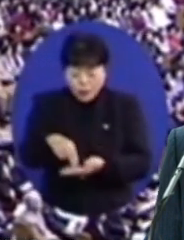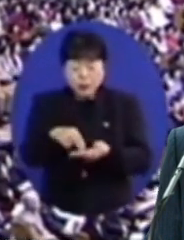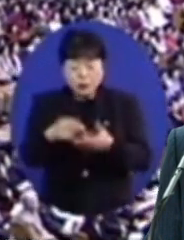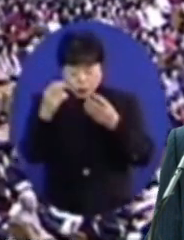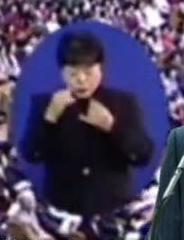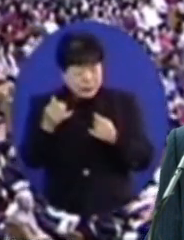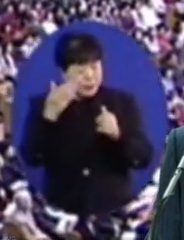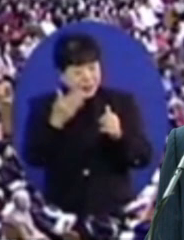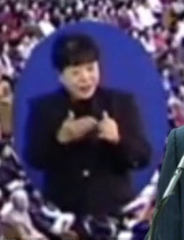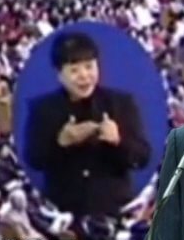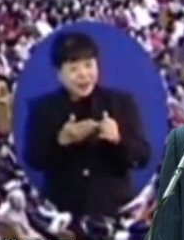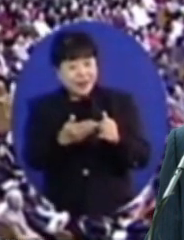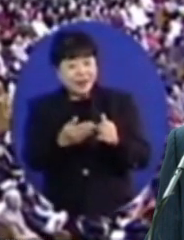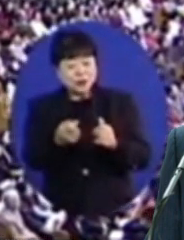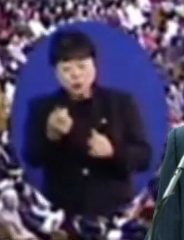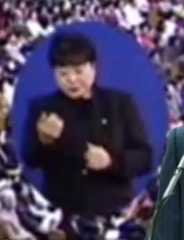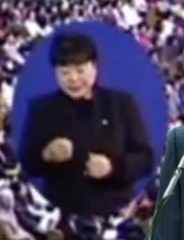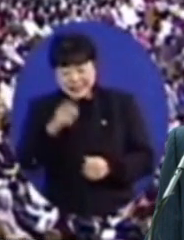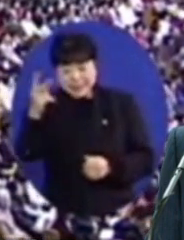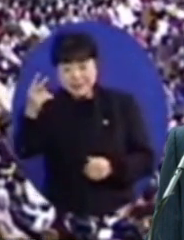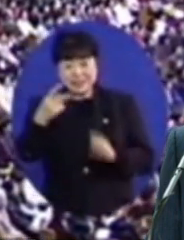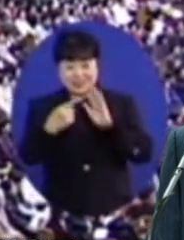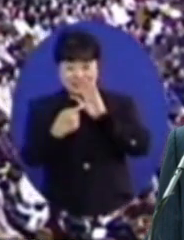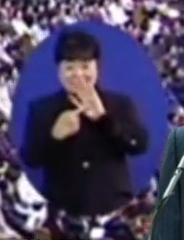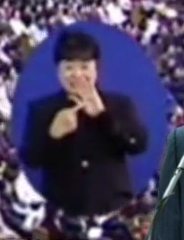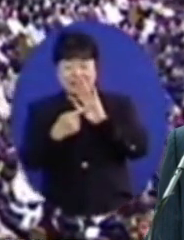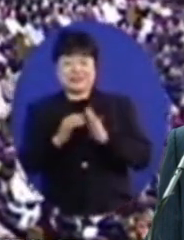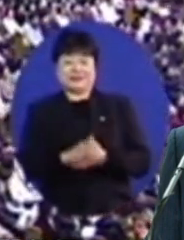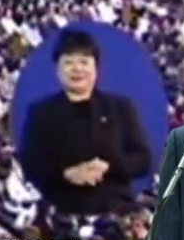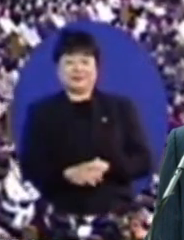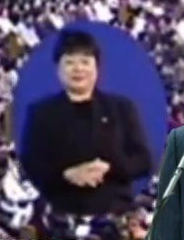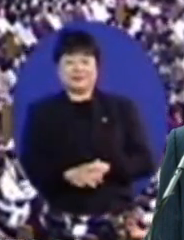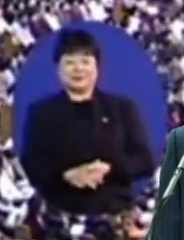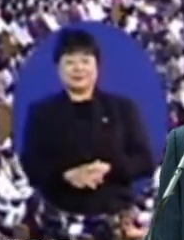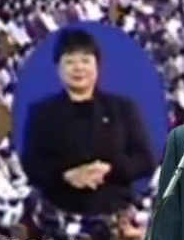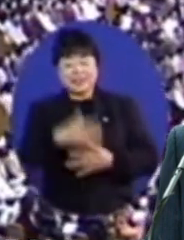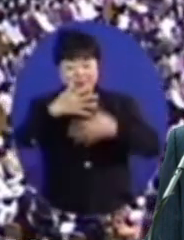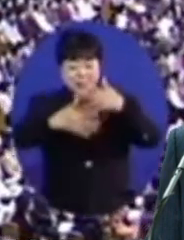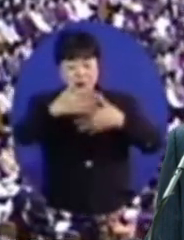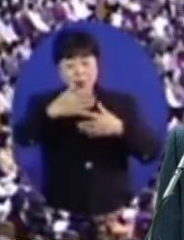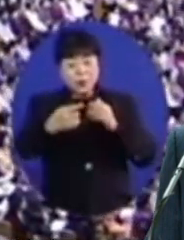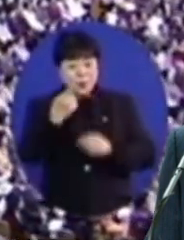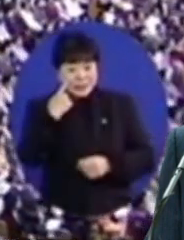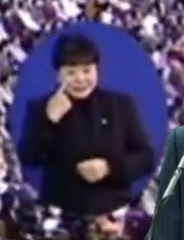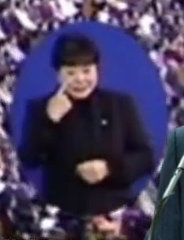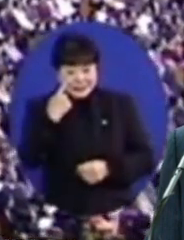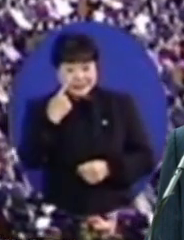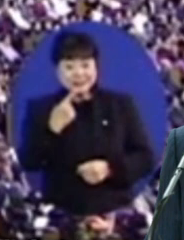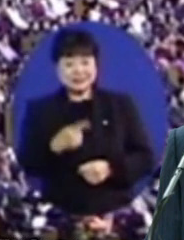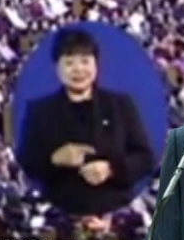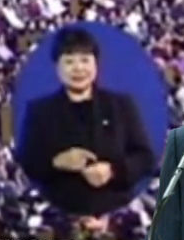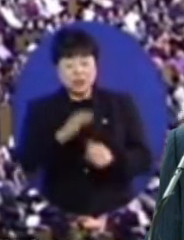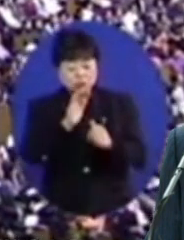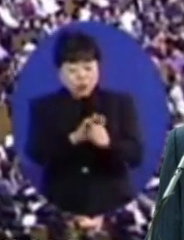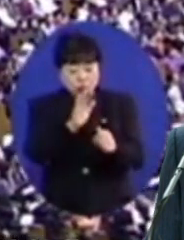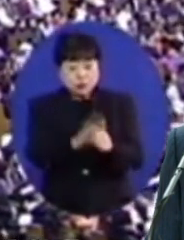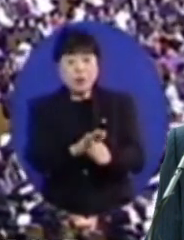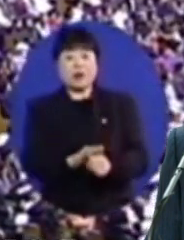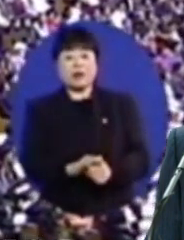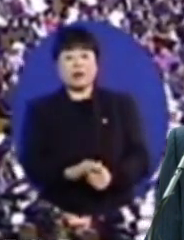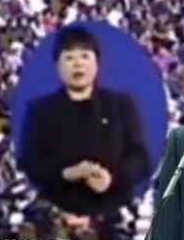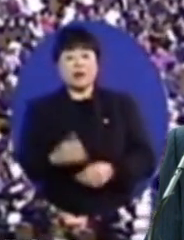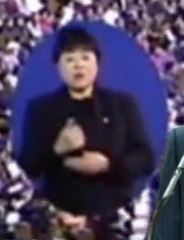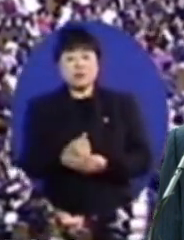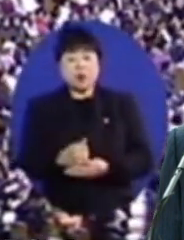고통스러운 사람 조금 전에 우리가 여기 여러분 귀리에서도 봤지만 우리가 도와주므로